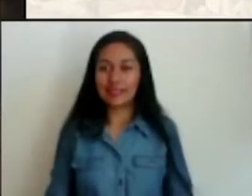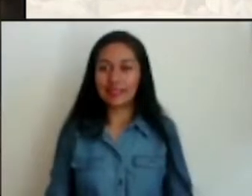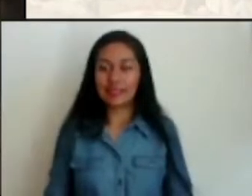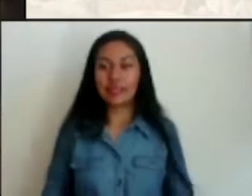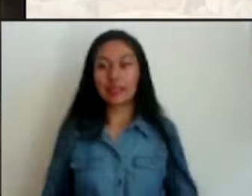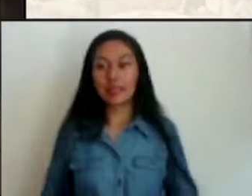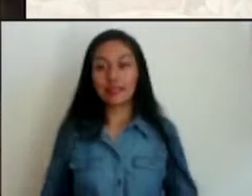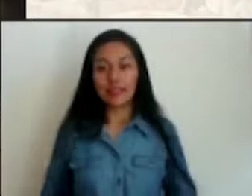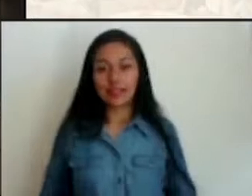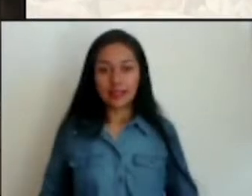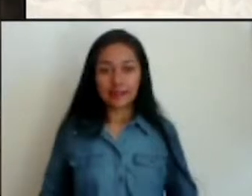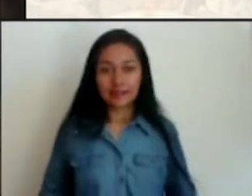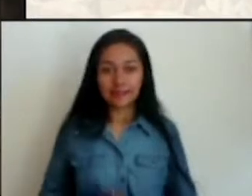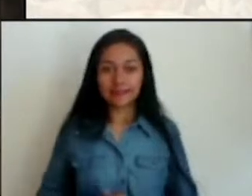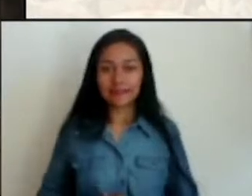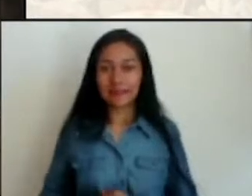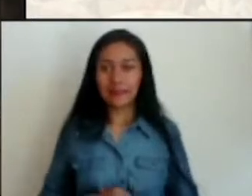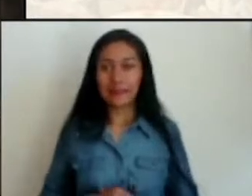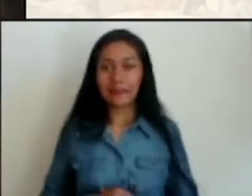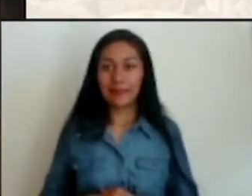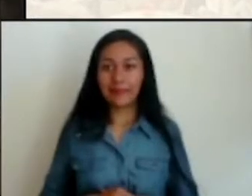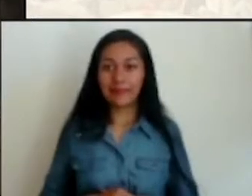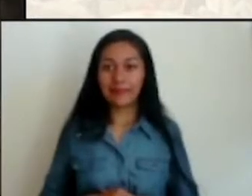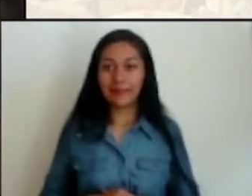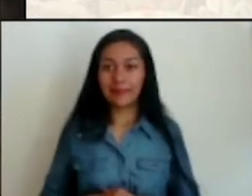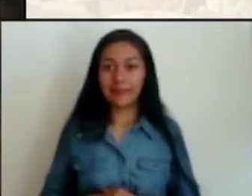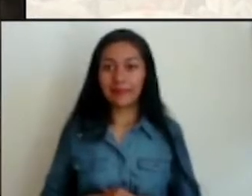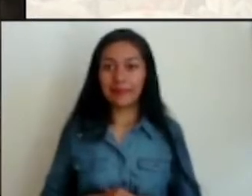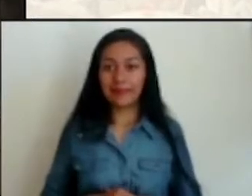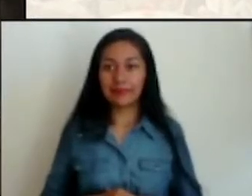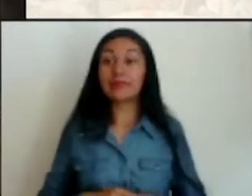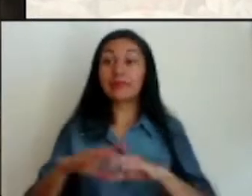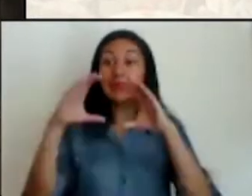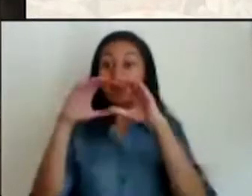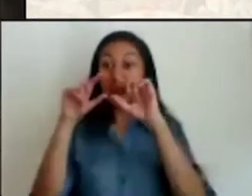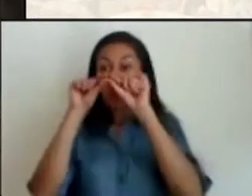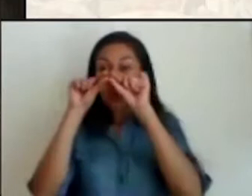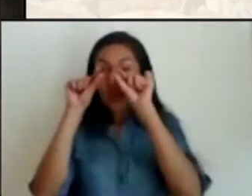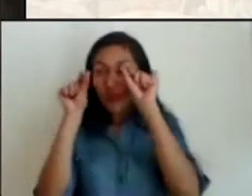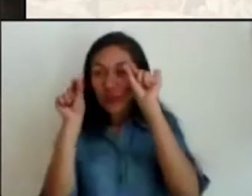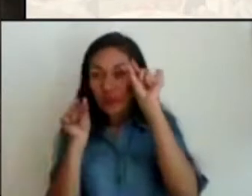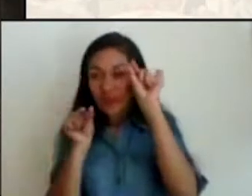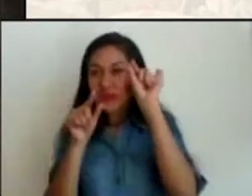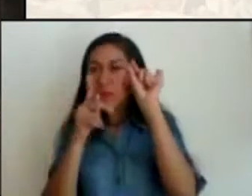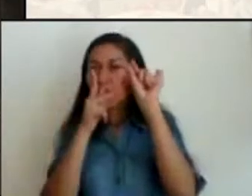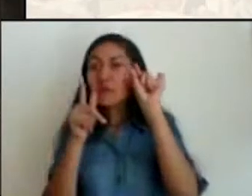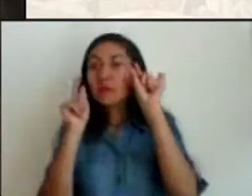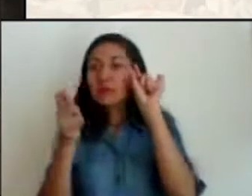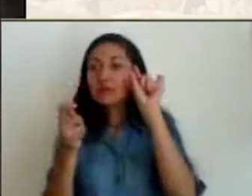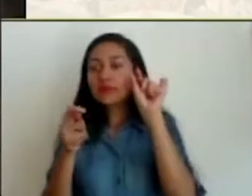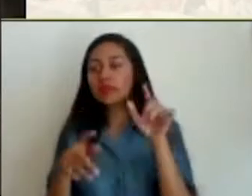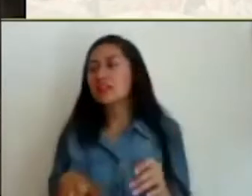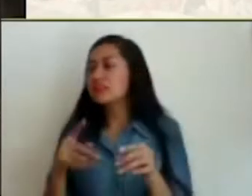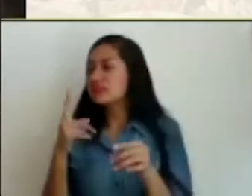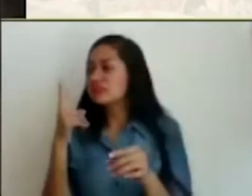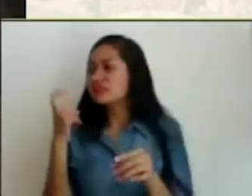En el letrero da cómo se da un suave olor, cómo se emana un dulce perfume. Con